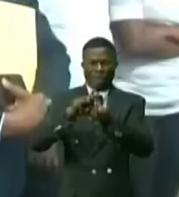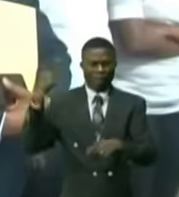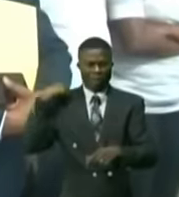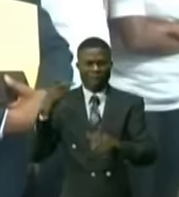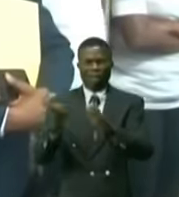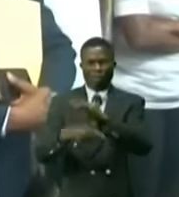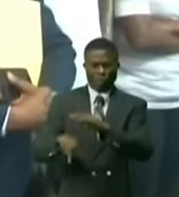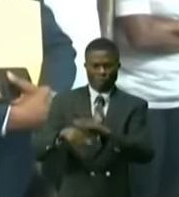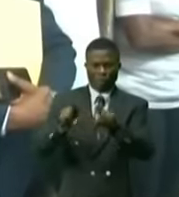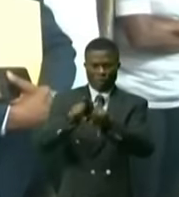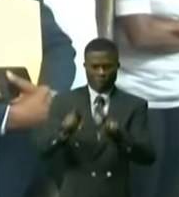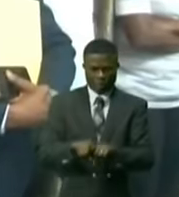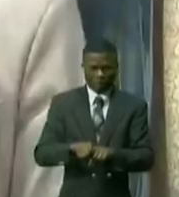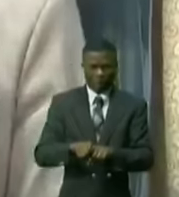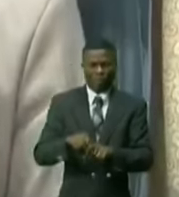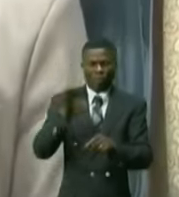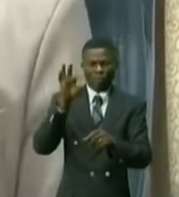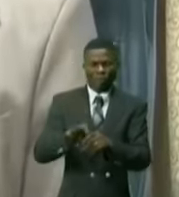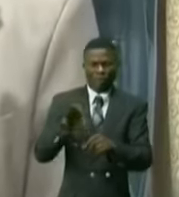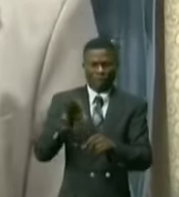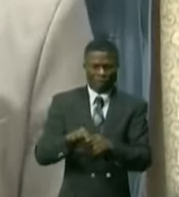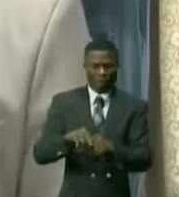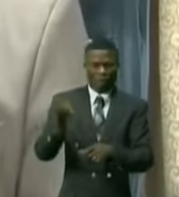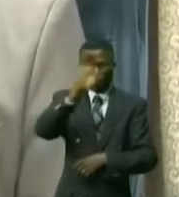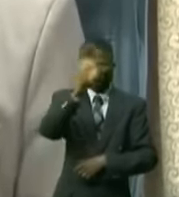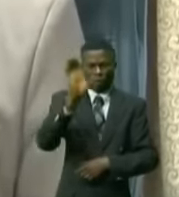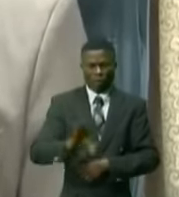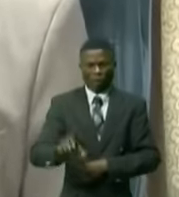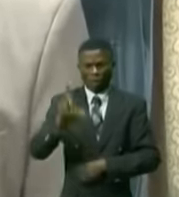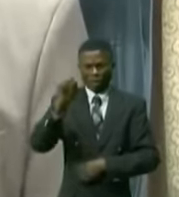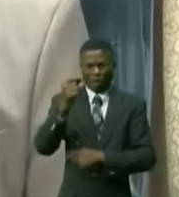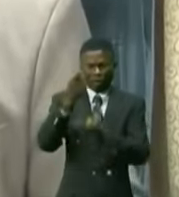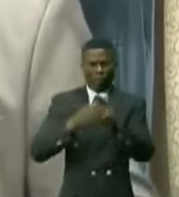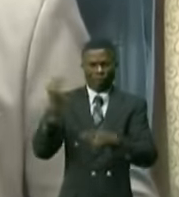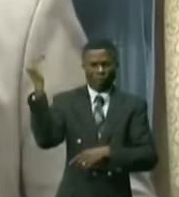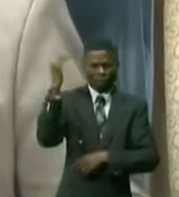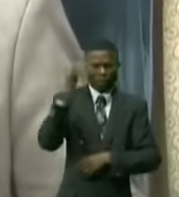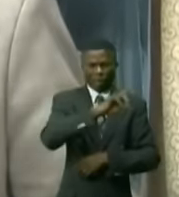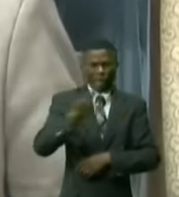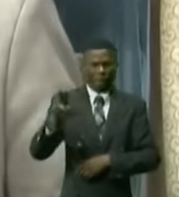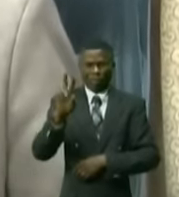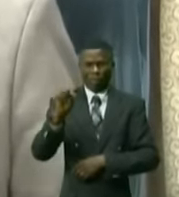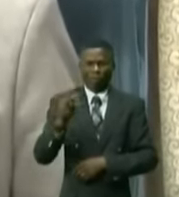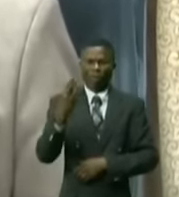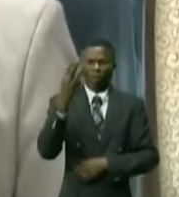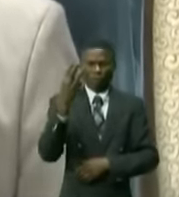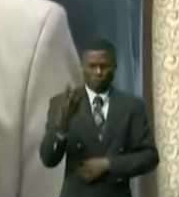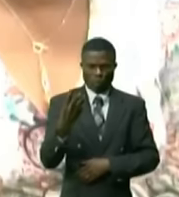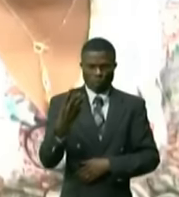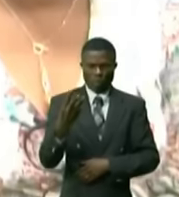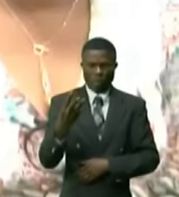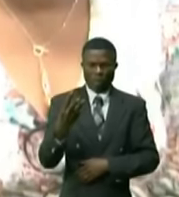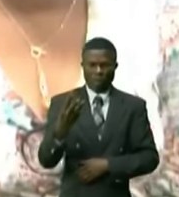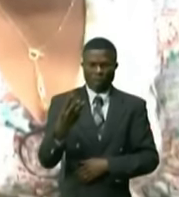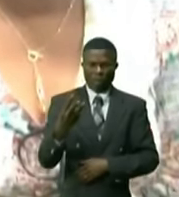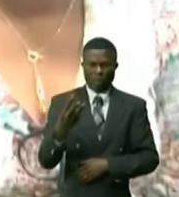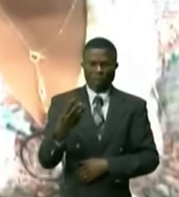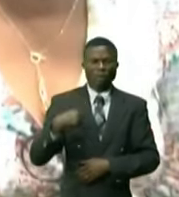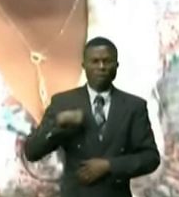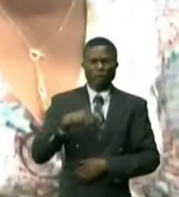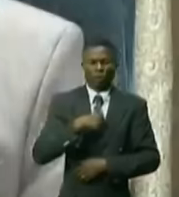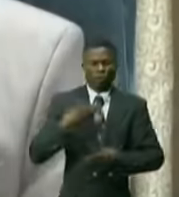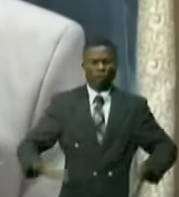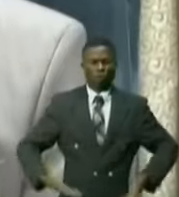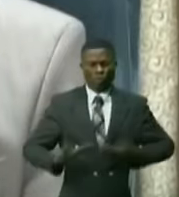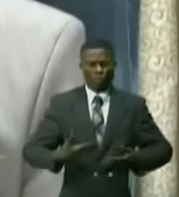provinciales, ainsi que les municipales du 20 décembre 2023. Et nous